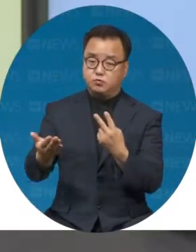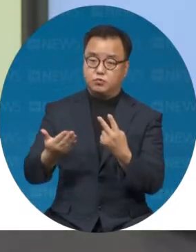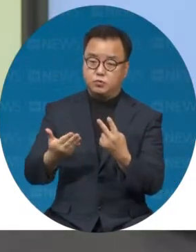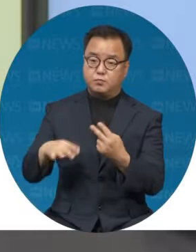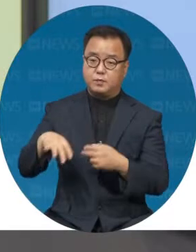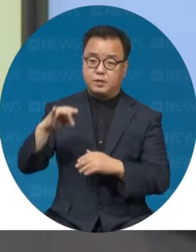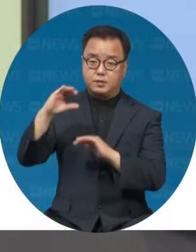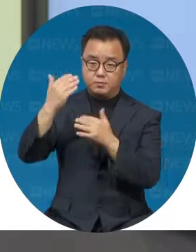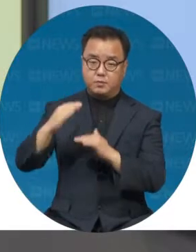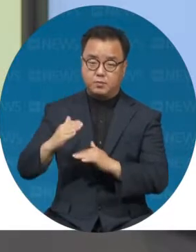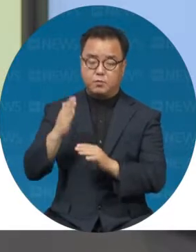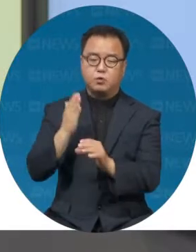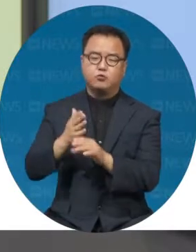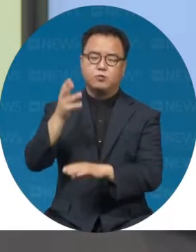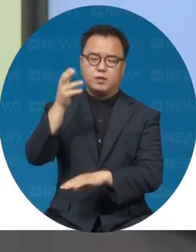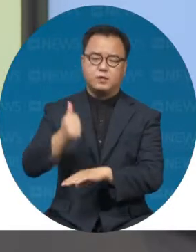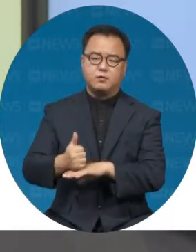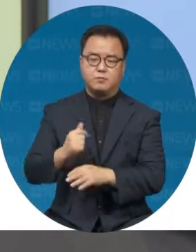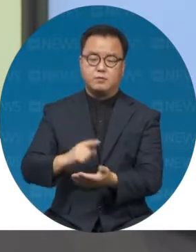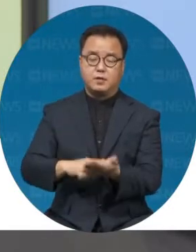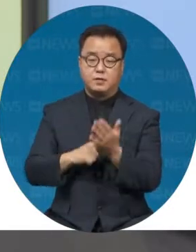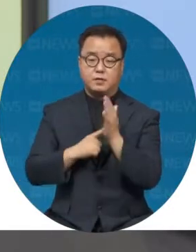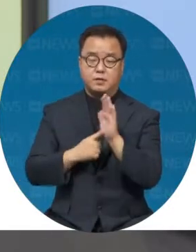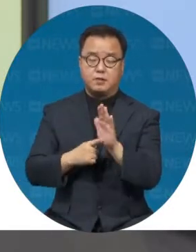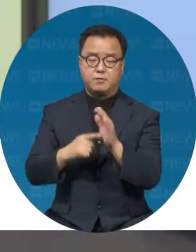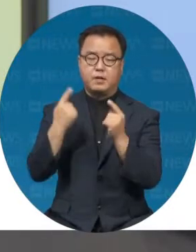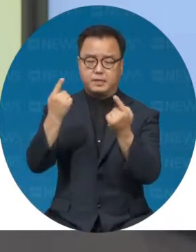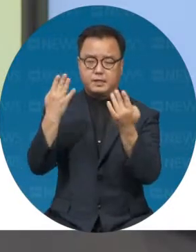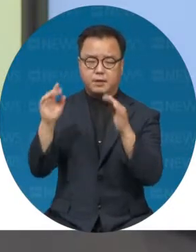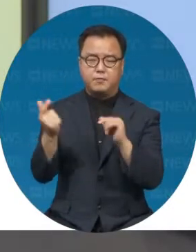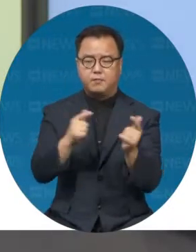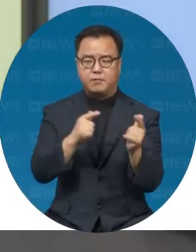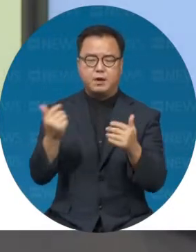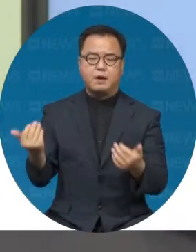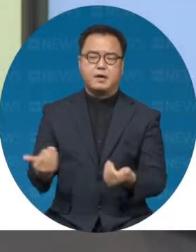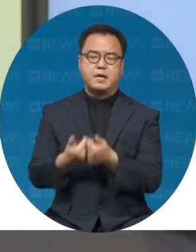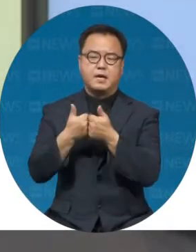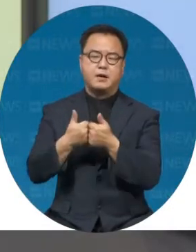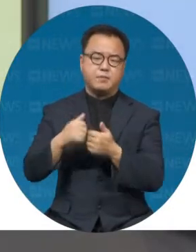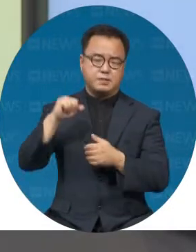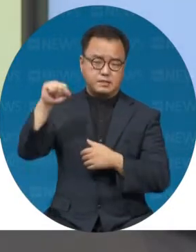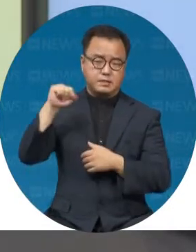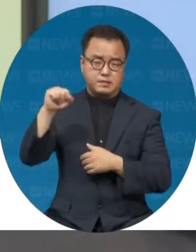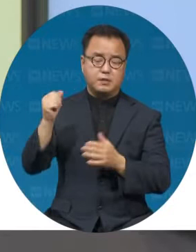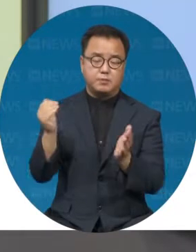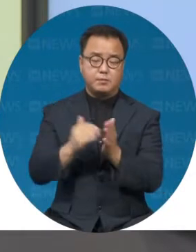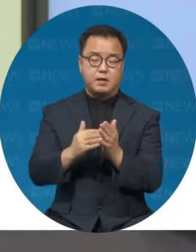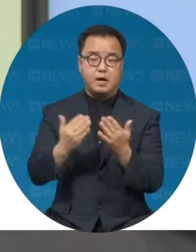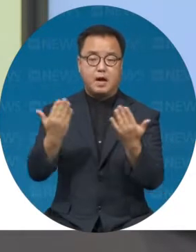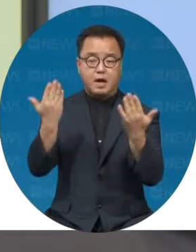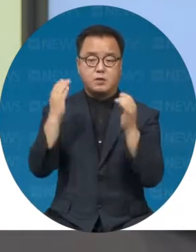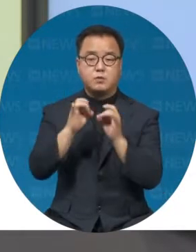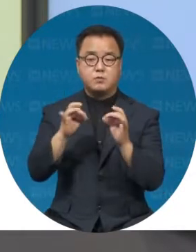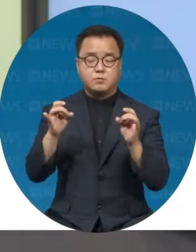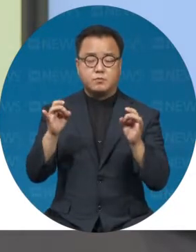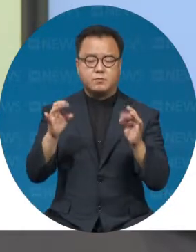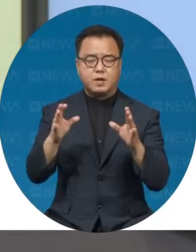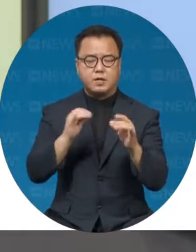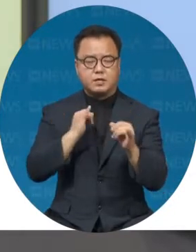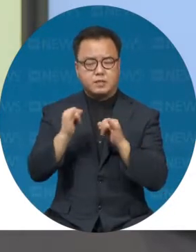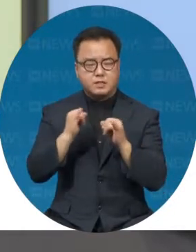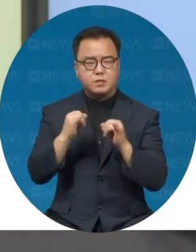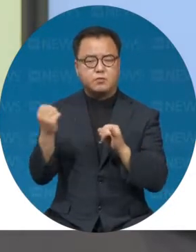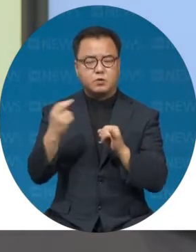중간결과 내용이 나오자 대학들은 거세게 당시에도 항의를 했는데요 학급 10 기자회견은 물론 항의서한 뭐 항의방문